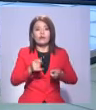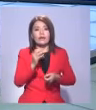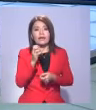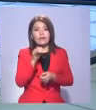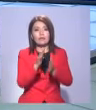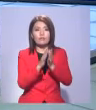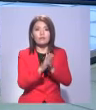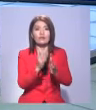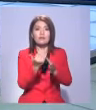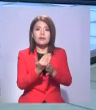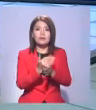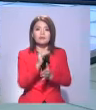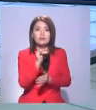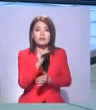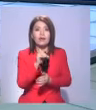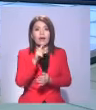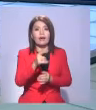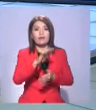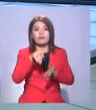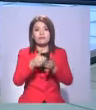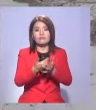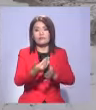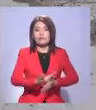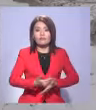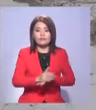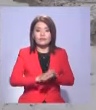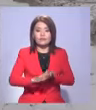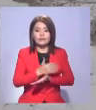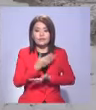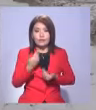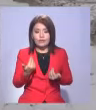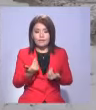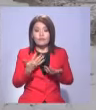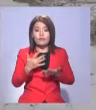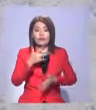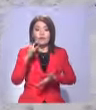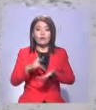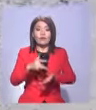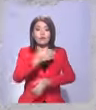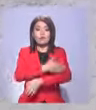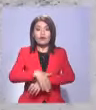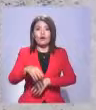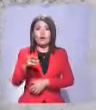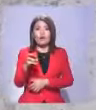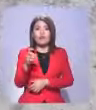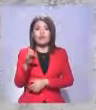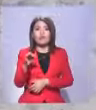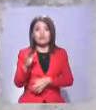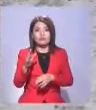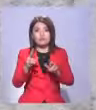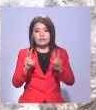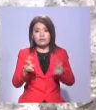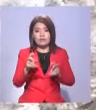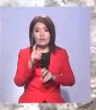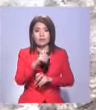сайын құрғақ уәдемен шығарып салатын көрінеді. Бұл қала ортасындағы Бөкетов және Мұқанов көшелері. Жүздеген